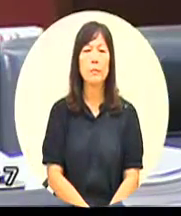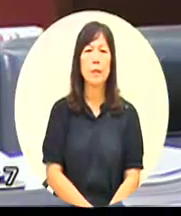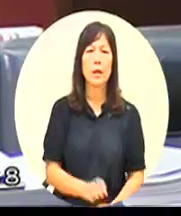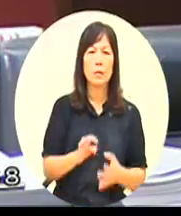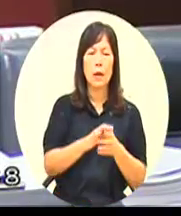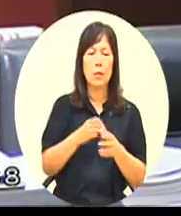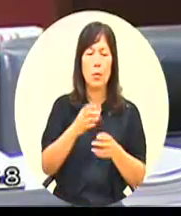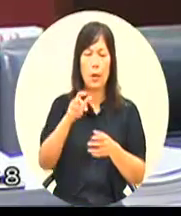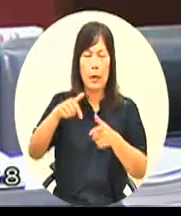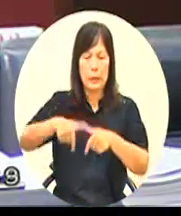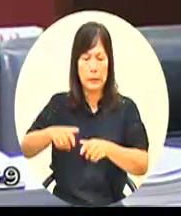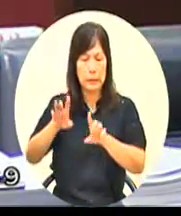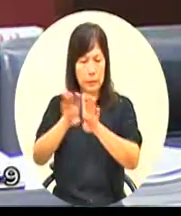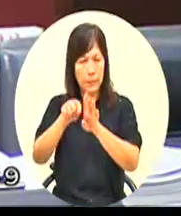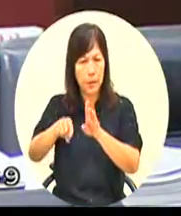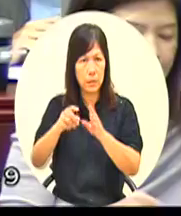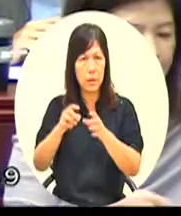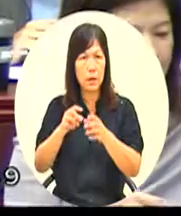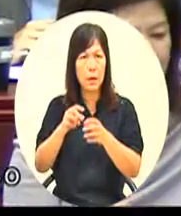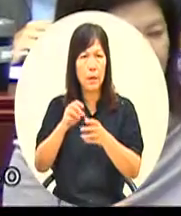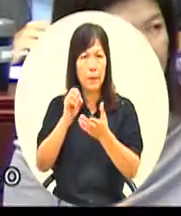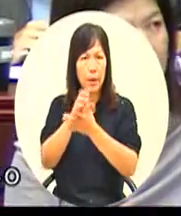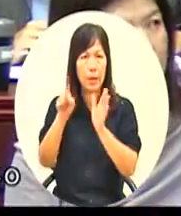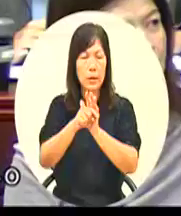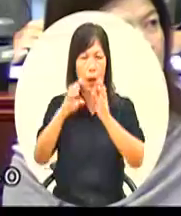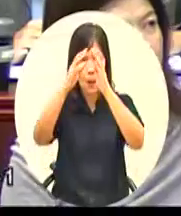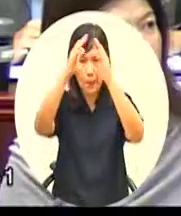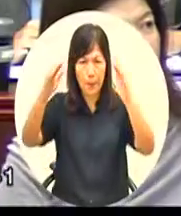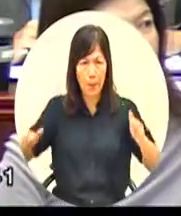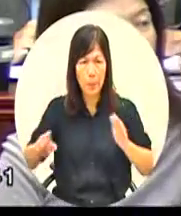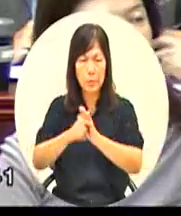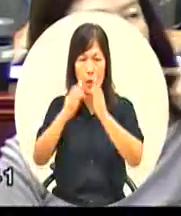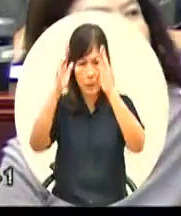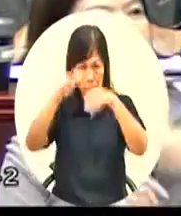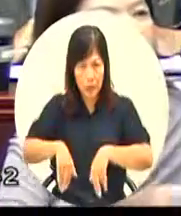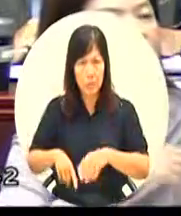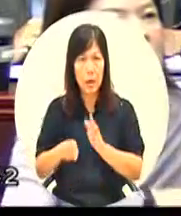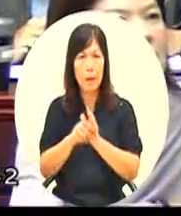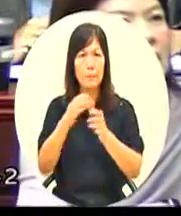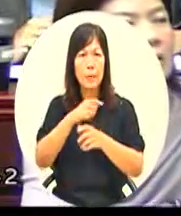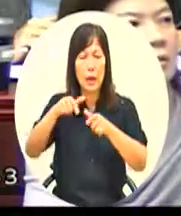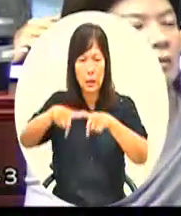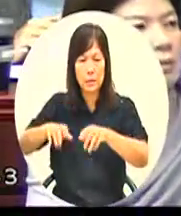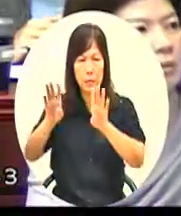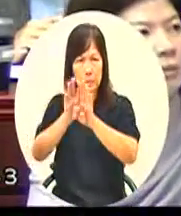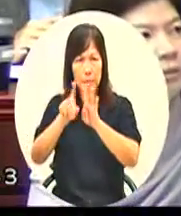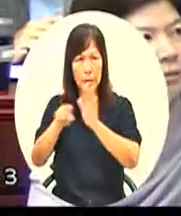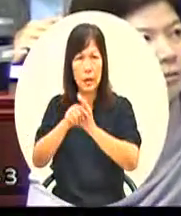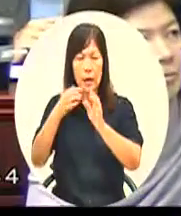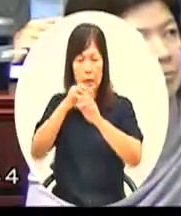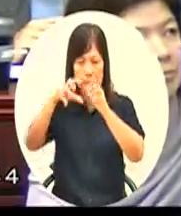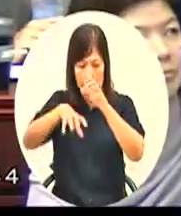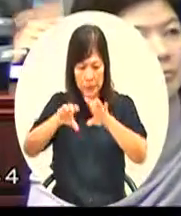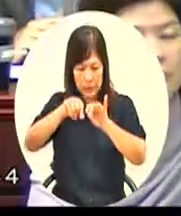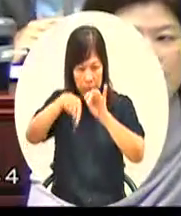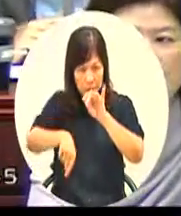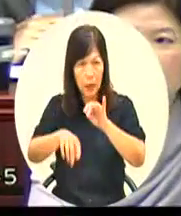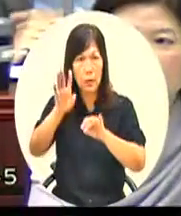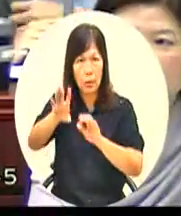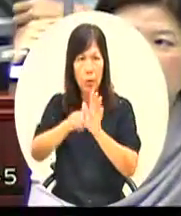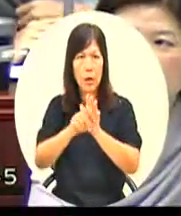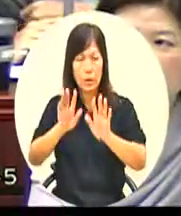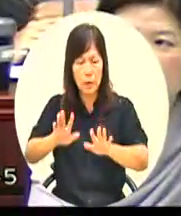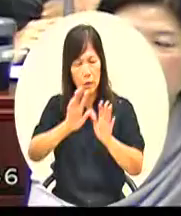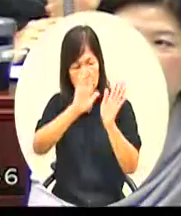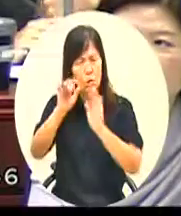西门的部分跟议员报告，因为西门的棚架倒塌，那因为西门的城基是在地底下，那目前状况